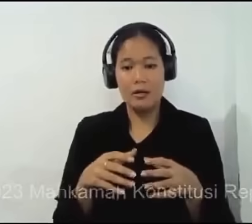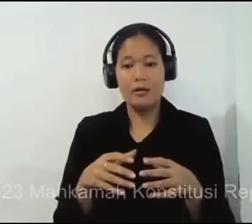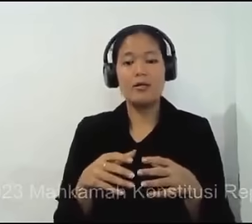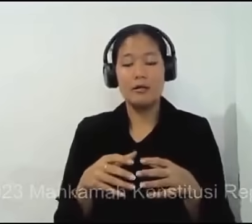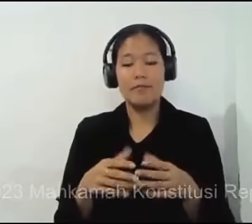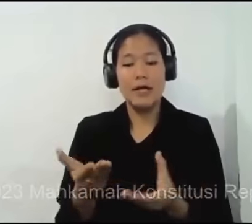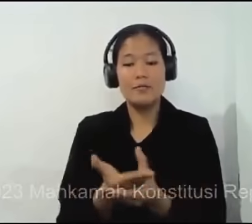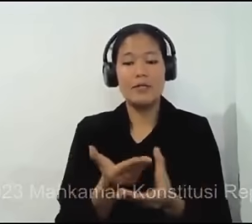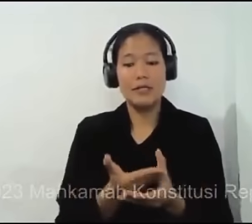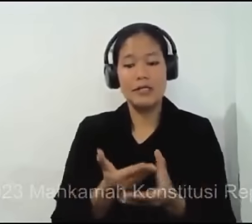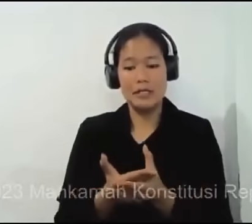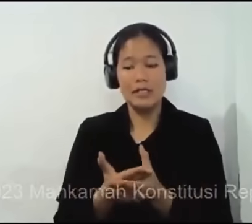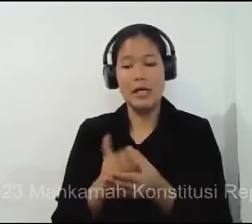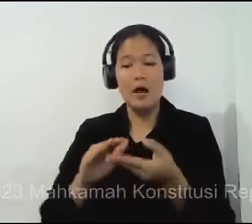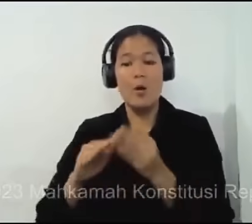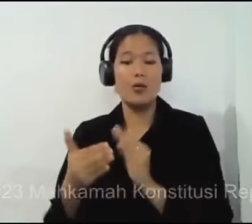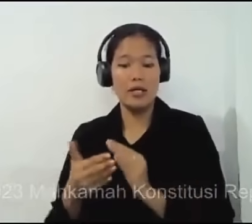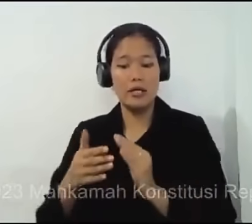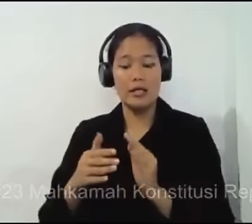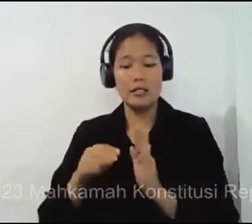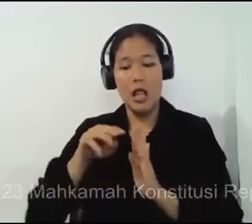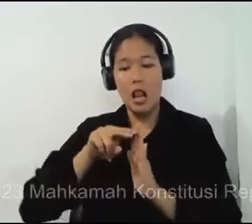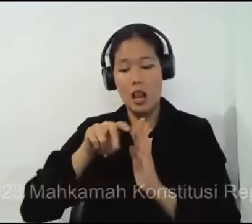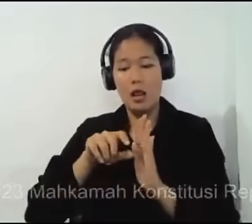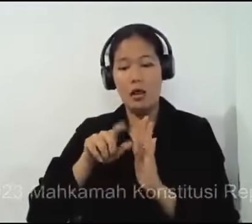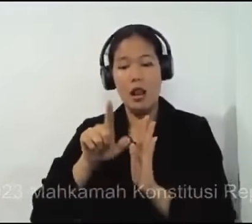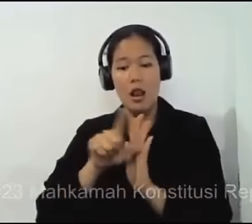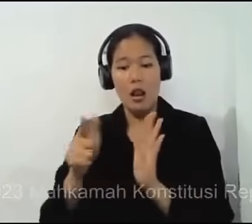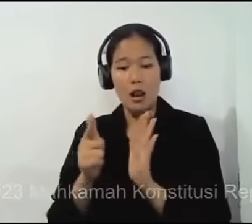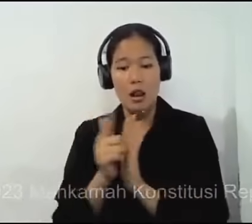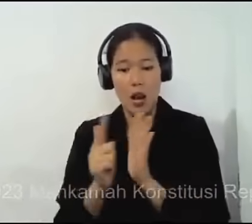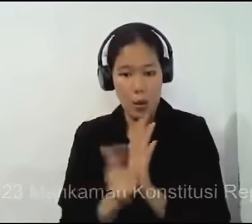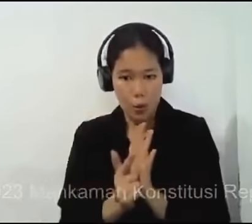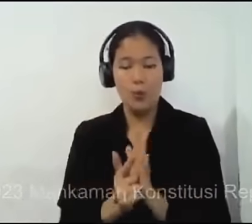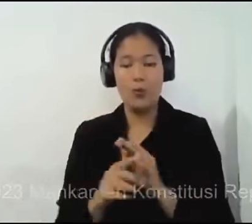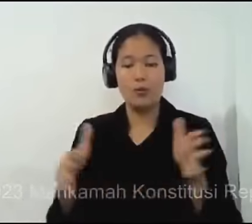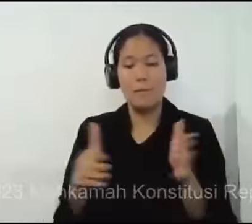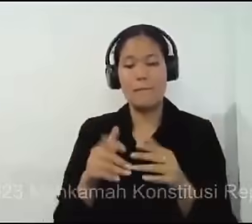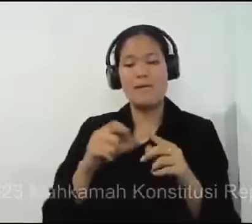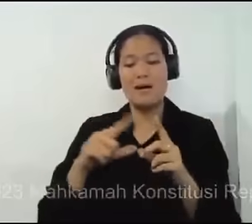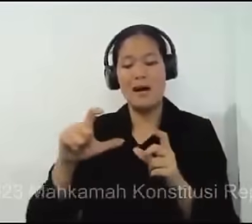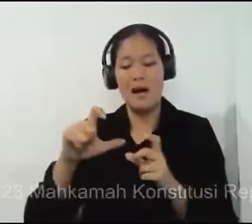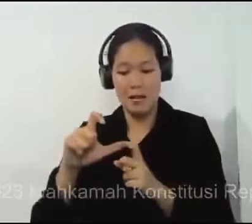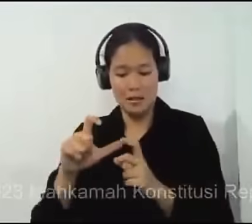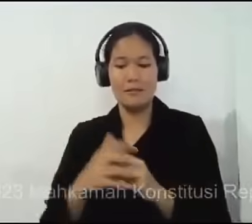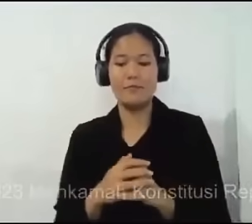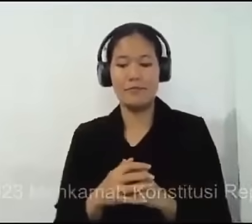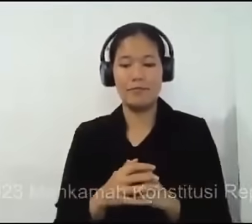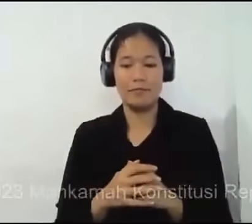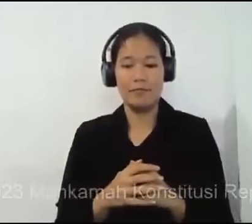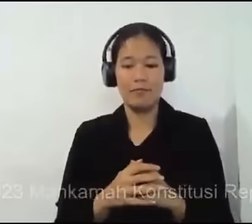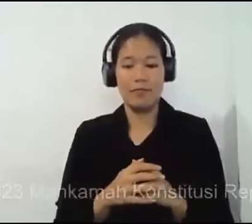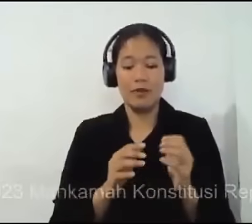constitutional administrative Law societies atau calls nomor S Prof